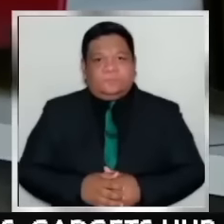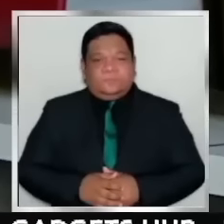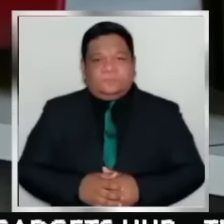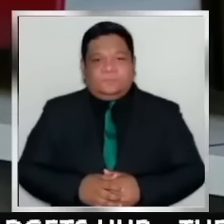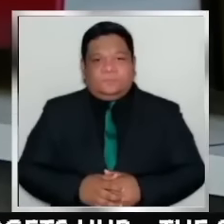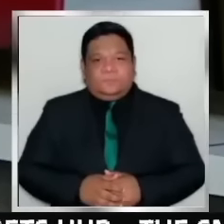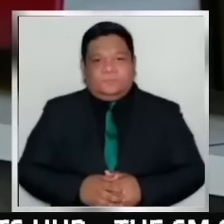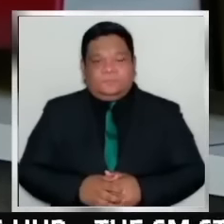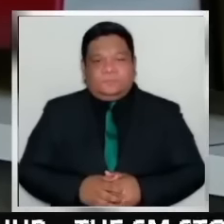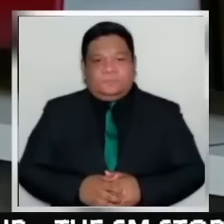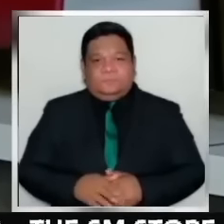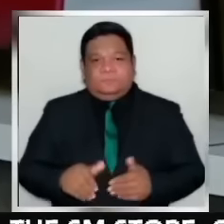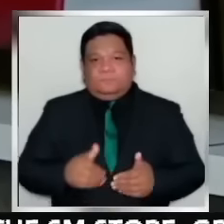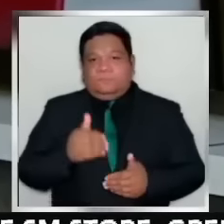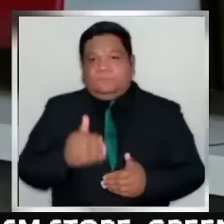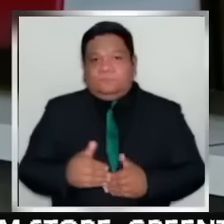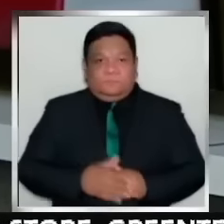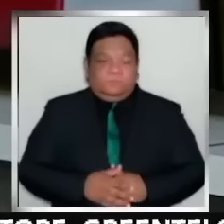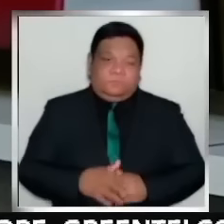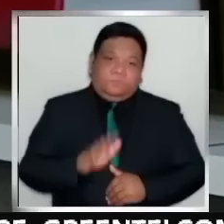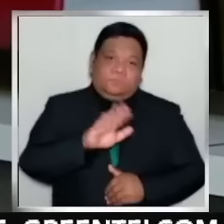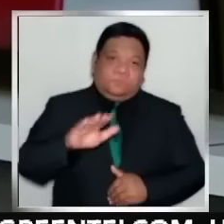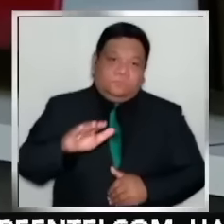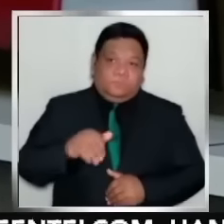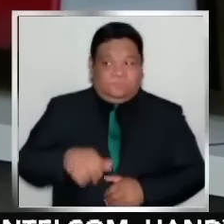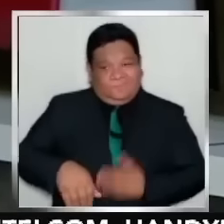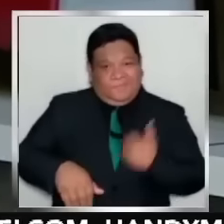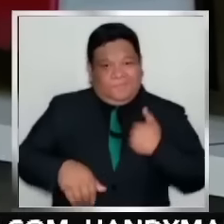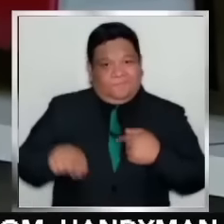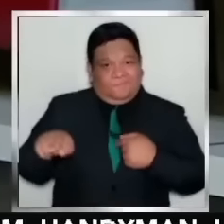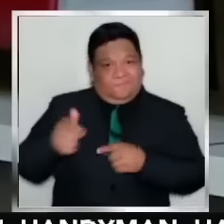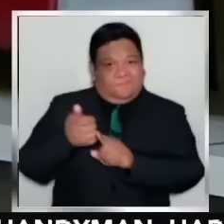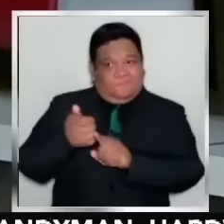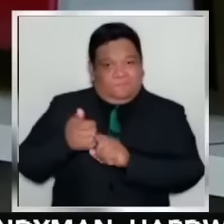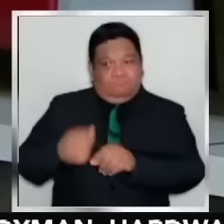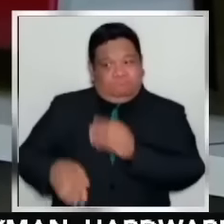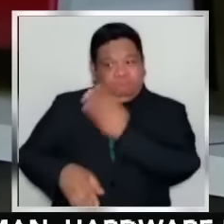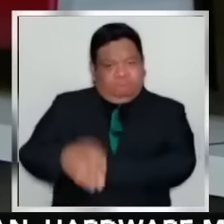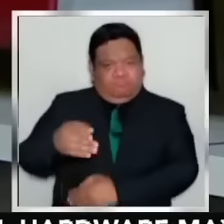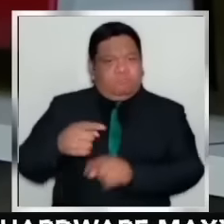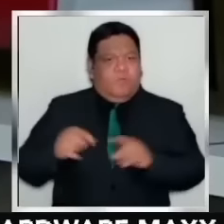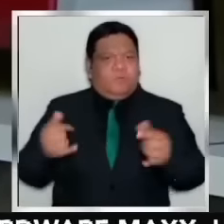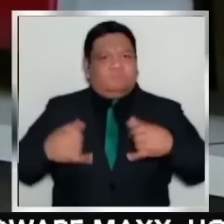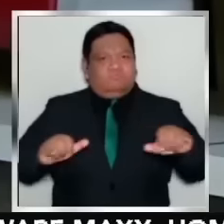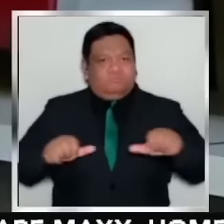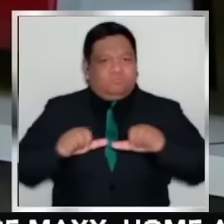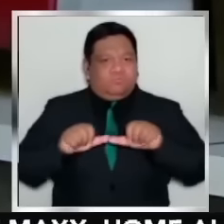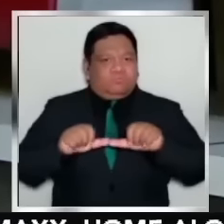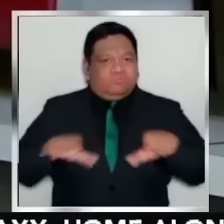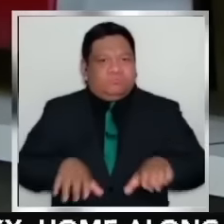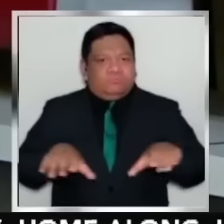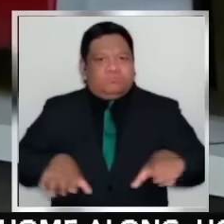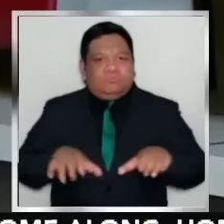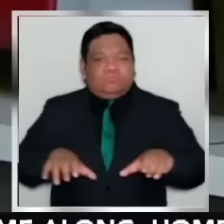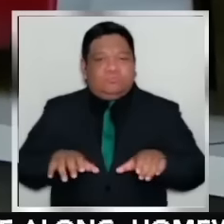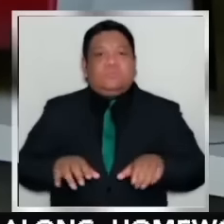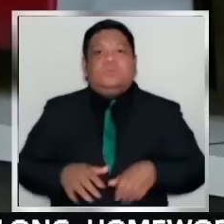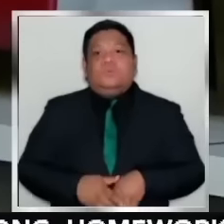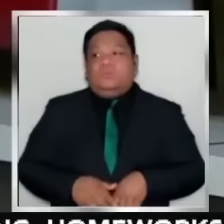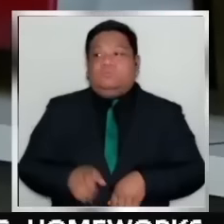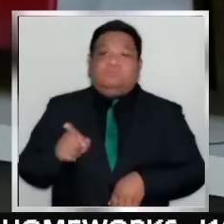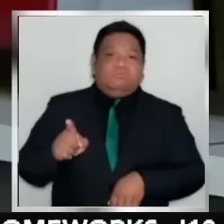Mga kapuso, putol ang isang braso pero hindi bumibitaw sa pag-asa ang isang delivery rider na aming nakilala. Ang kanyang inspirasyon, isa ring